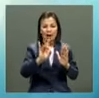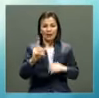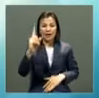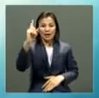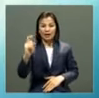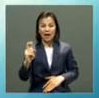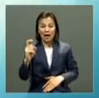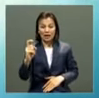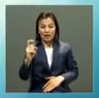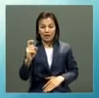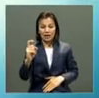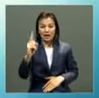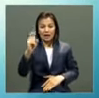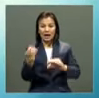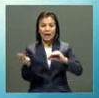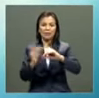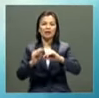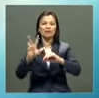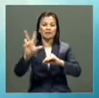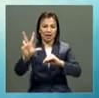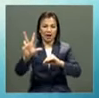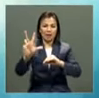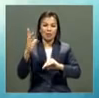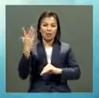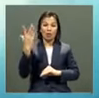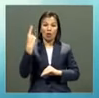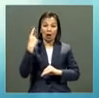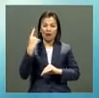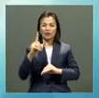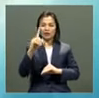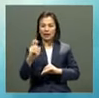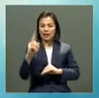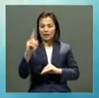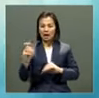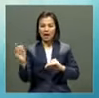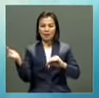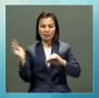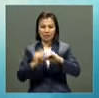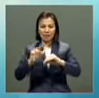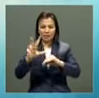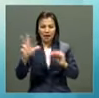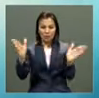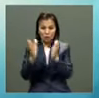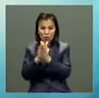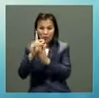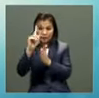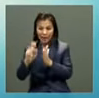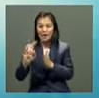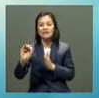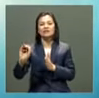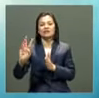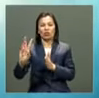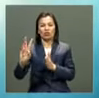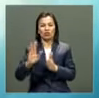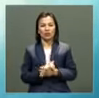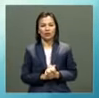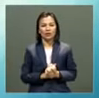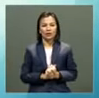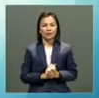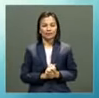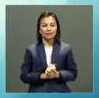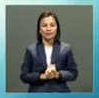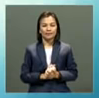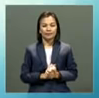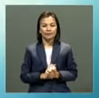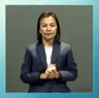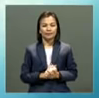ไปในวันนี้เพิ่มขึ้นอีก3เมื่อวานนี้นะครับเพิ่มขึ้นอีก3คนรวมเป็น46คนนะครับท่านผู้ช